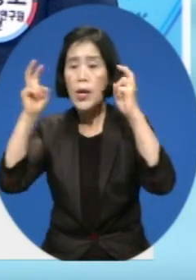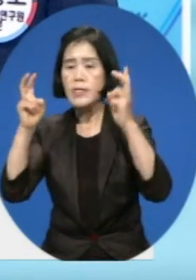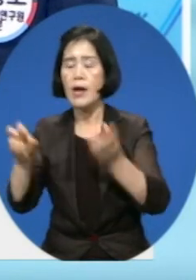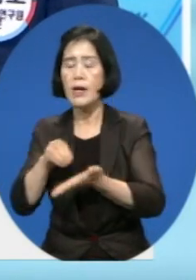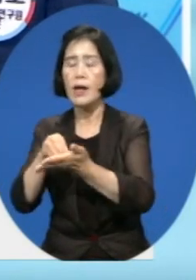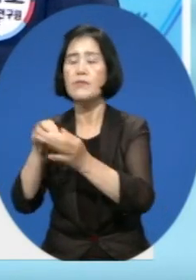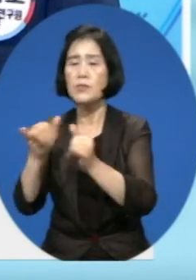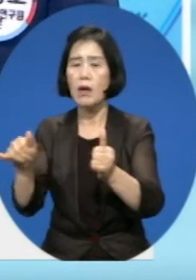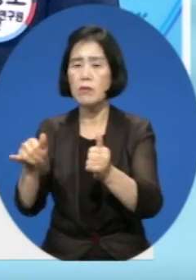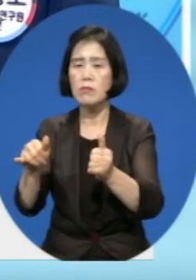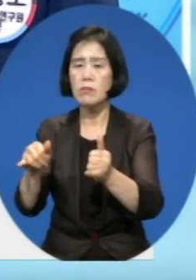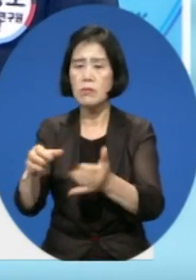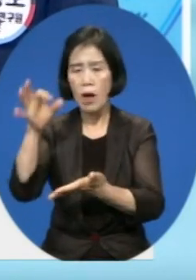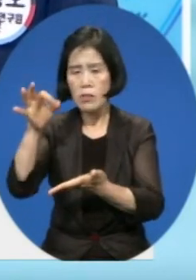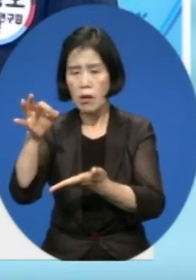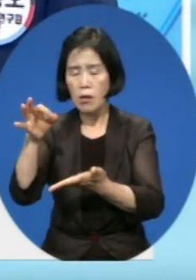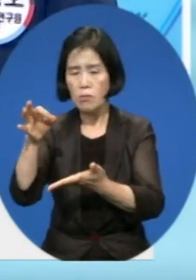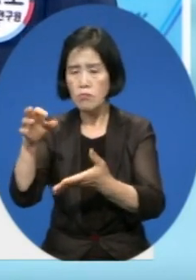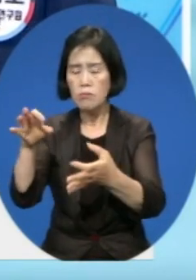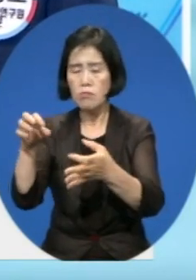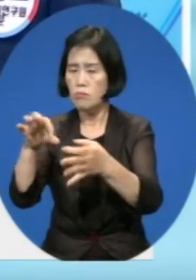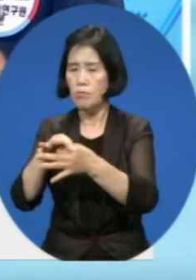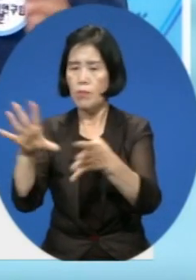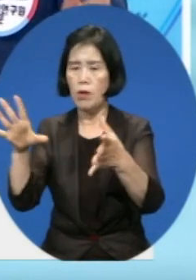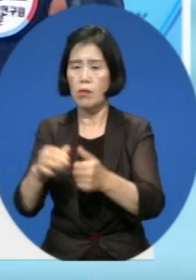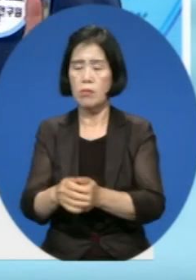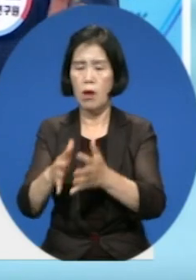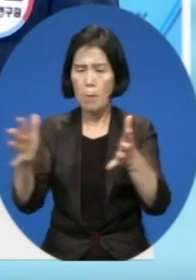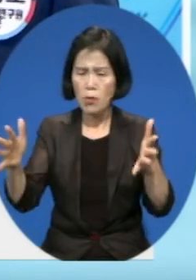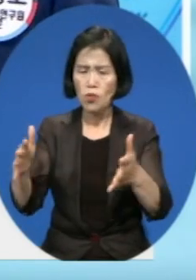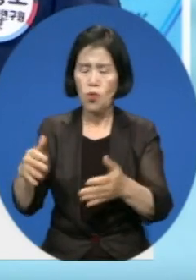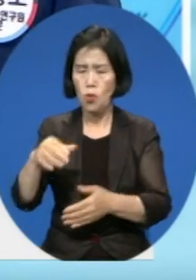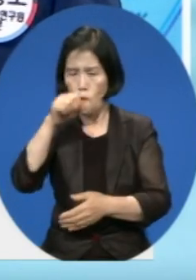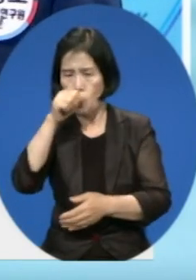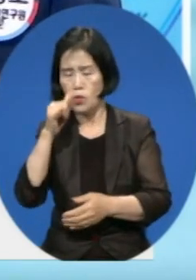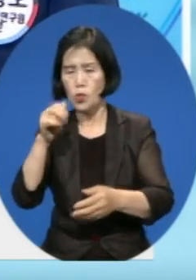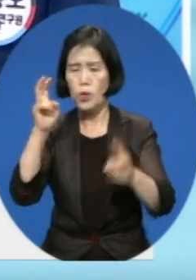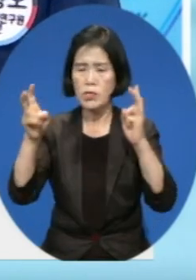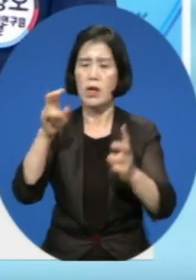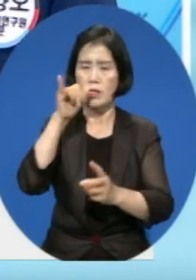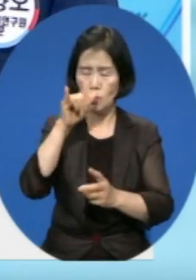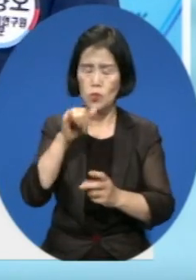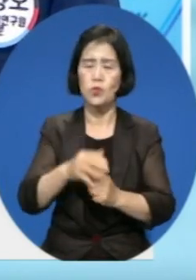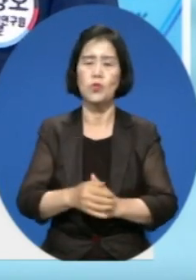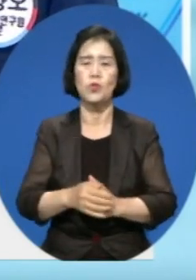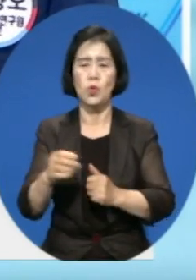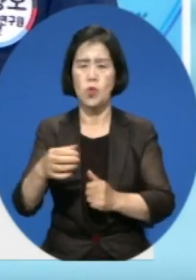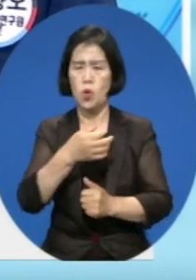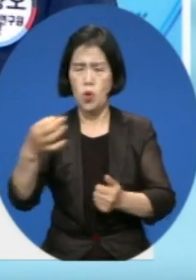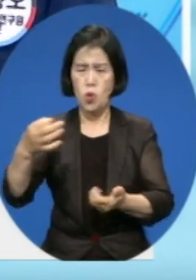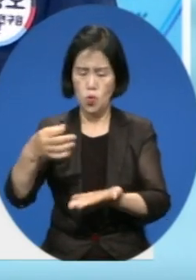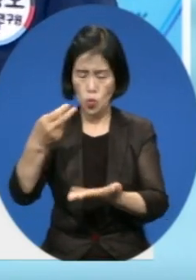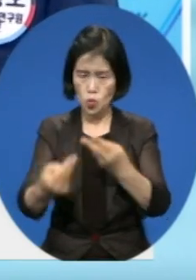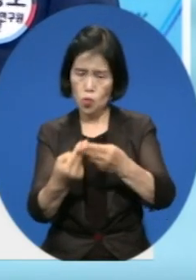직장 가입자는요, 그런 거 하나도 고려를 안 합니다. 그러니까 아파트 크게 있고, 회사 다니고 있고, 그 다음에 뭐, 거액의